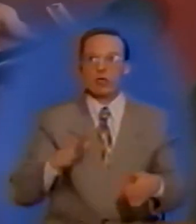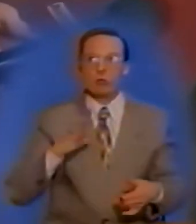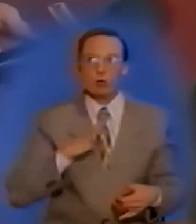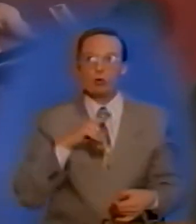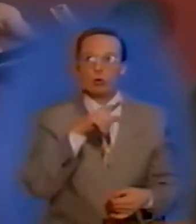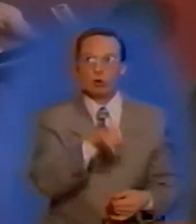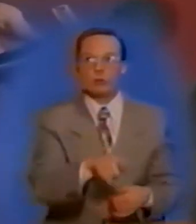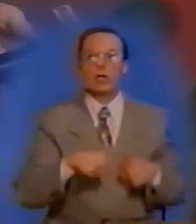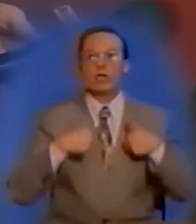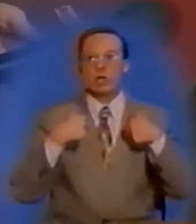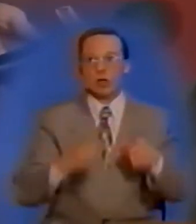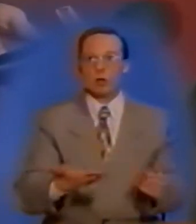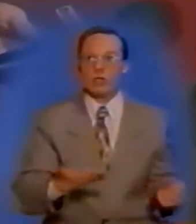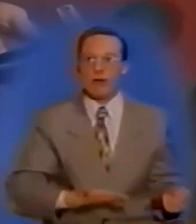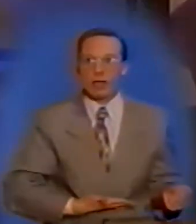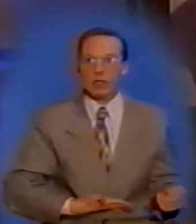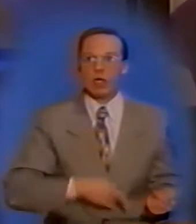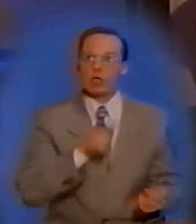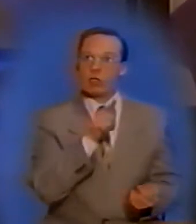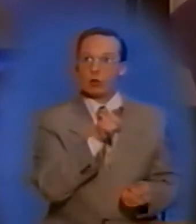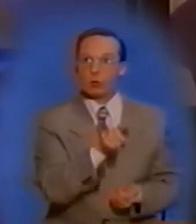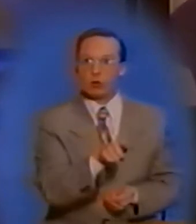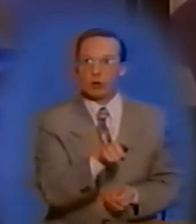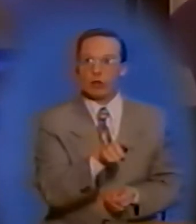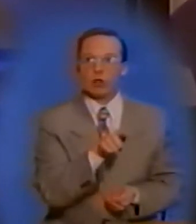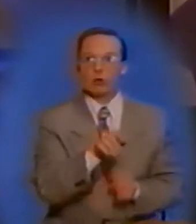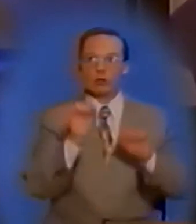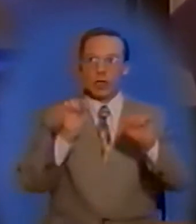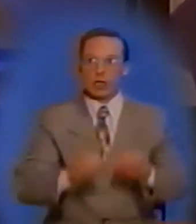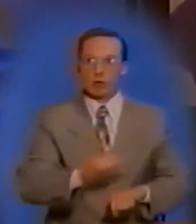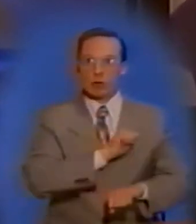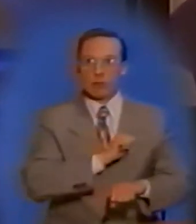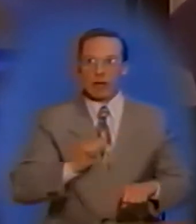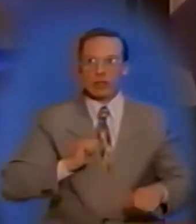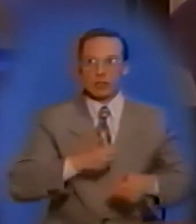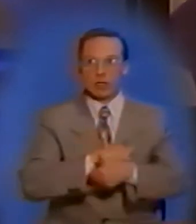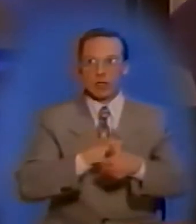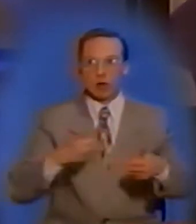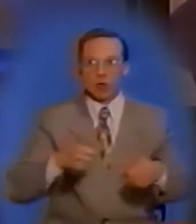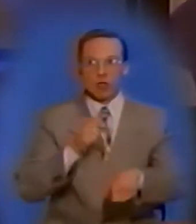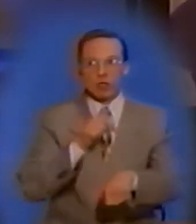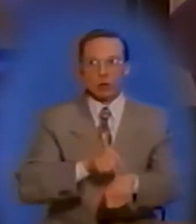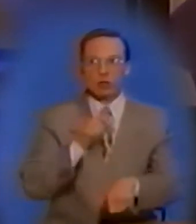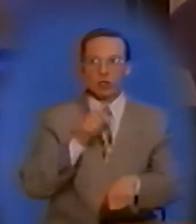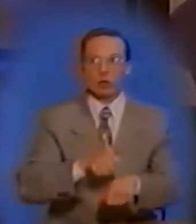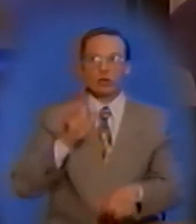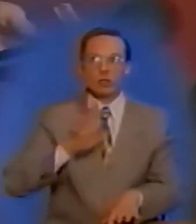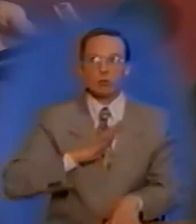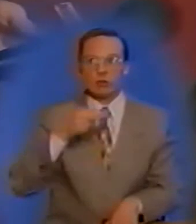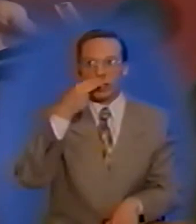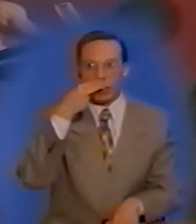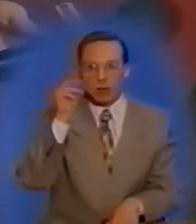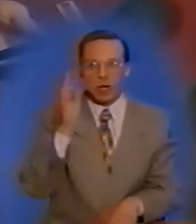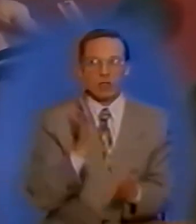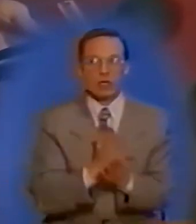jums geriau gyventi. Ir jūs galėtumėt patys geriau jaustis ir būti laimingi. Tai